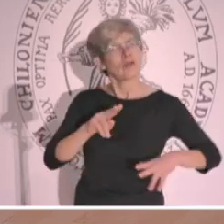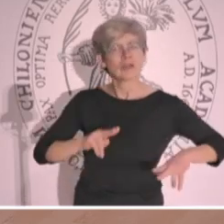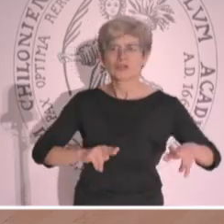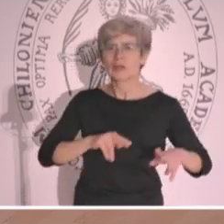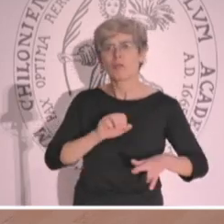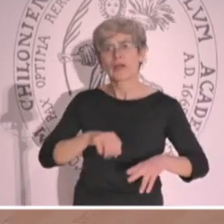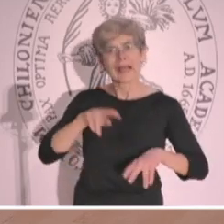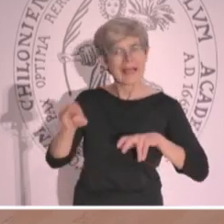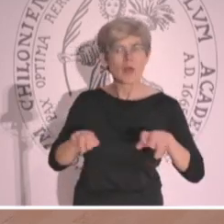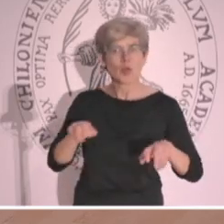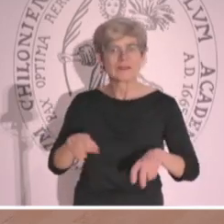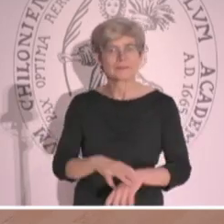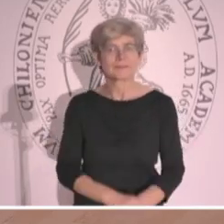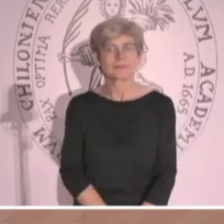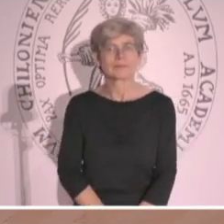Universität.